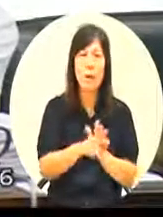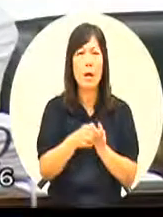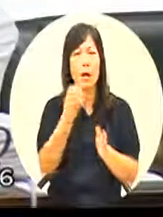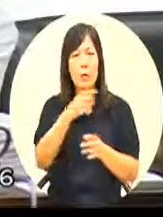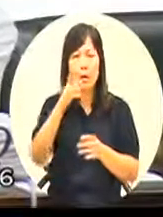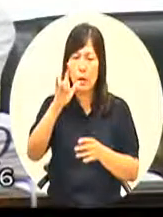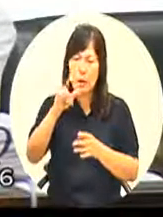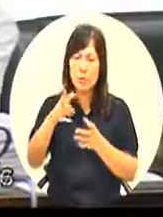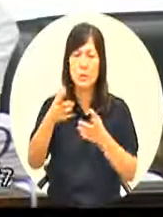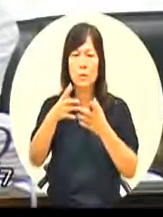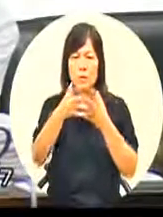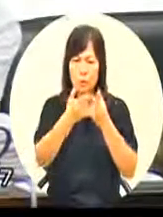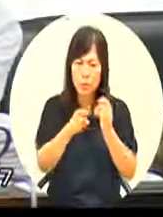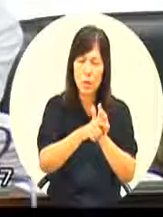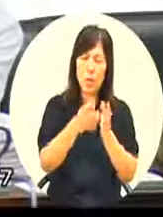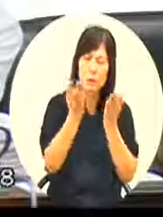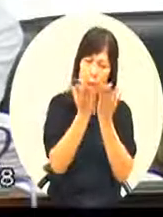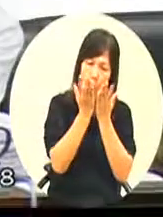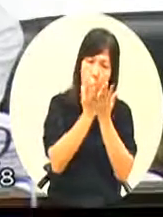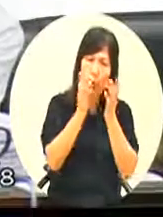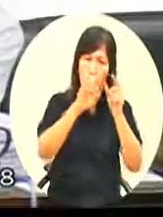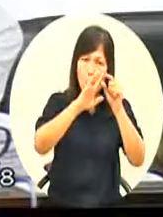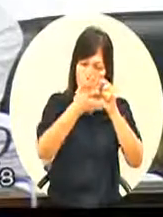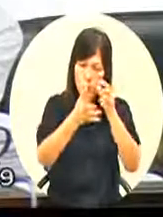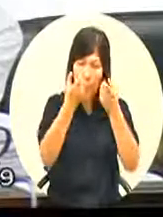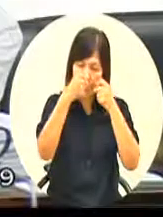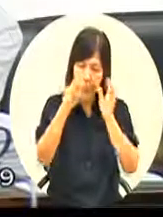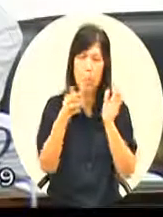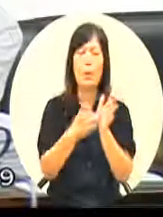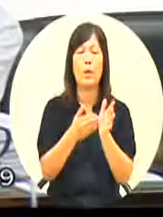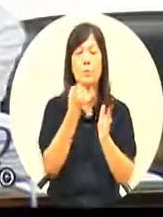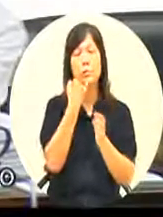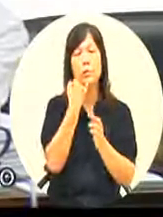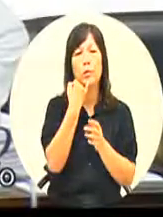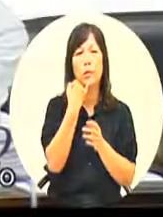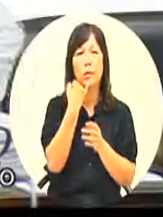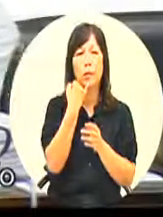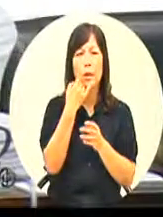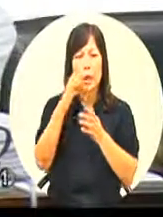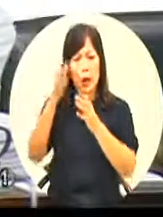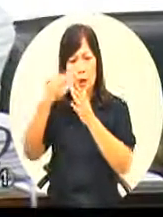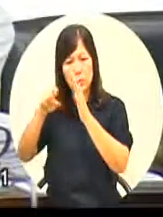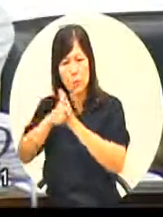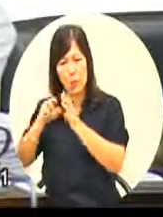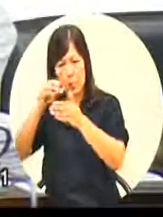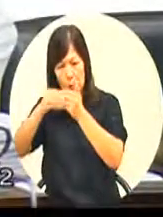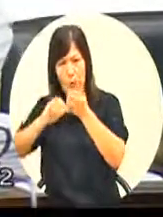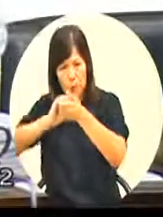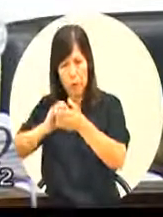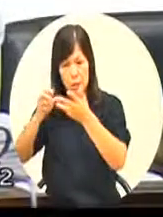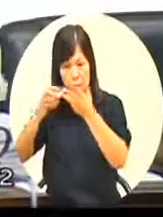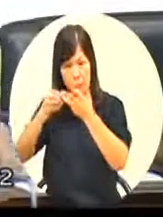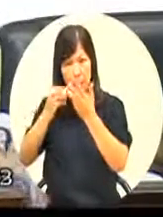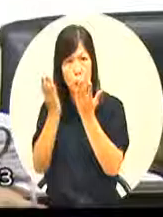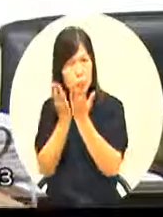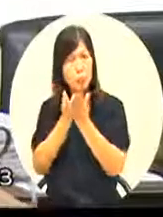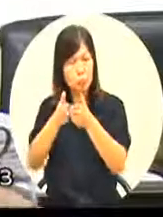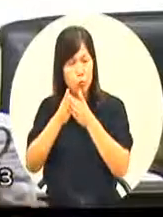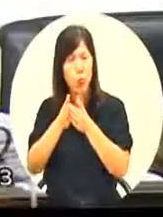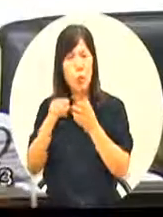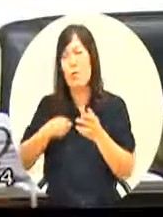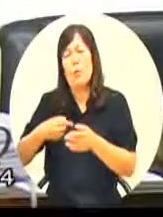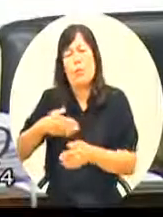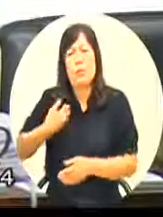也跟老师，他只要读完国中毕业完就好了。那学校的规定第八堂是一定要上，我不知道，